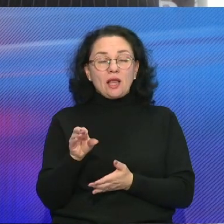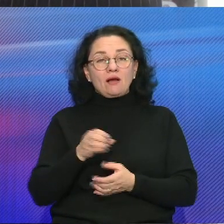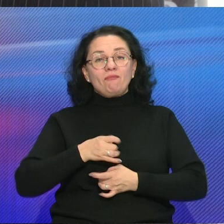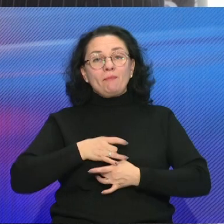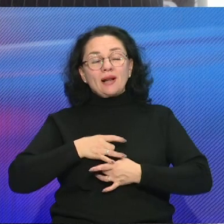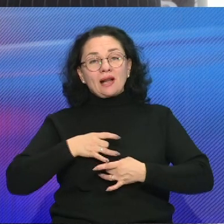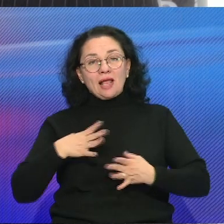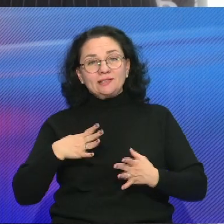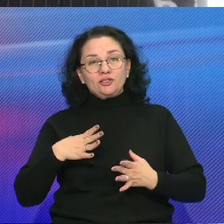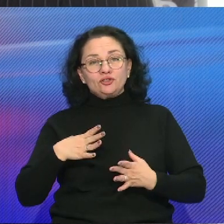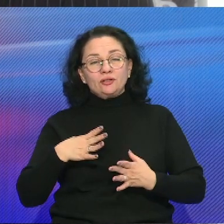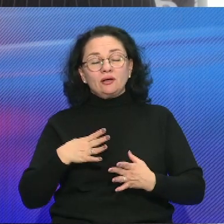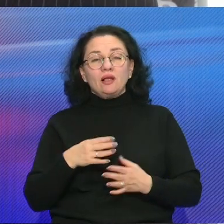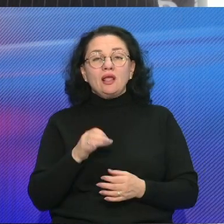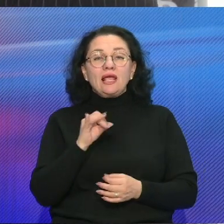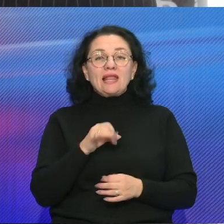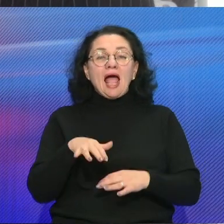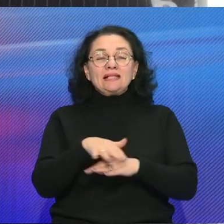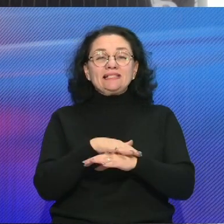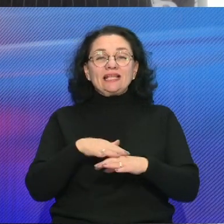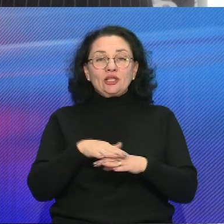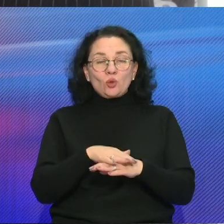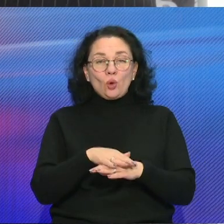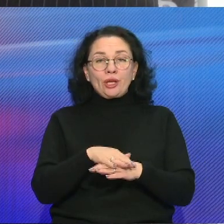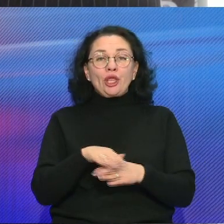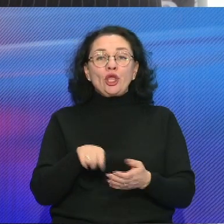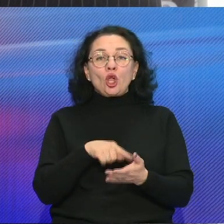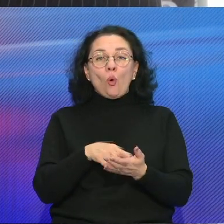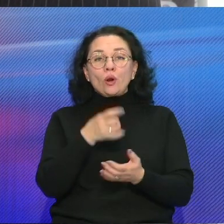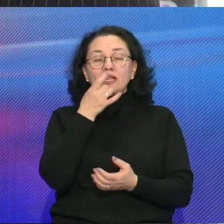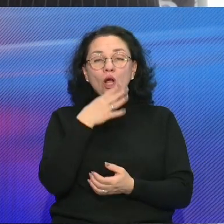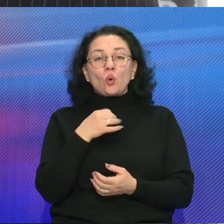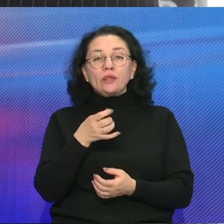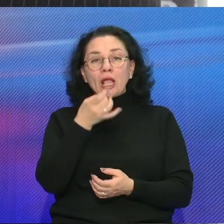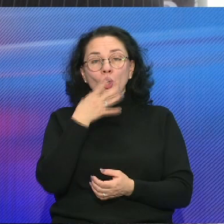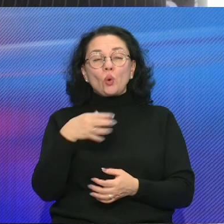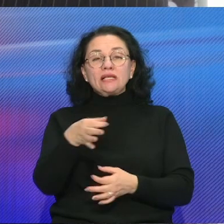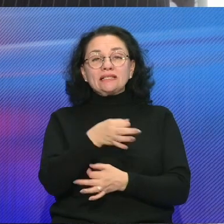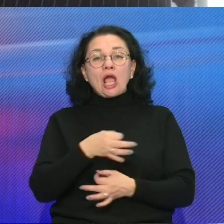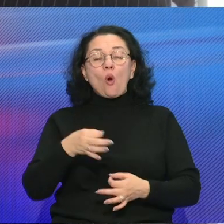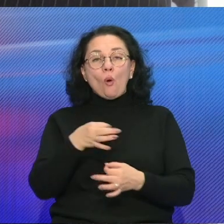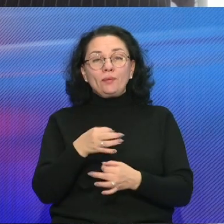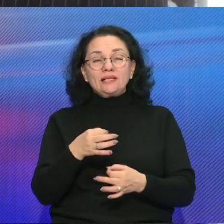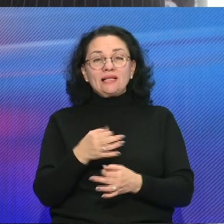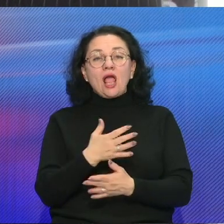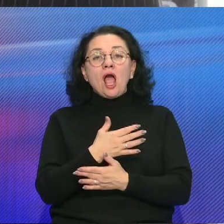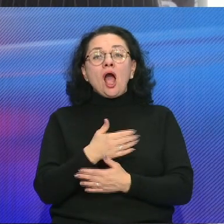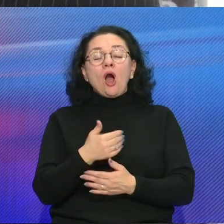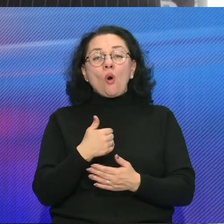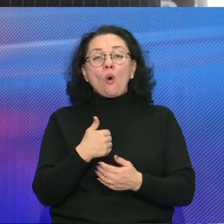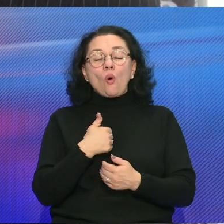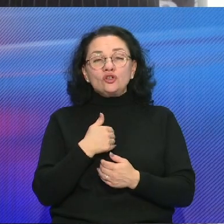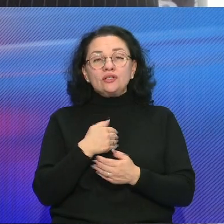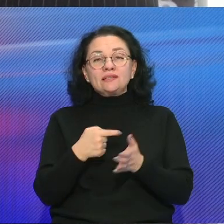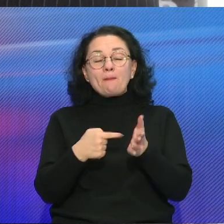которые проходили на территории и города Гродно, и в целом Гродненщины. Особенно хочется отметить